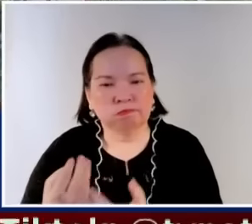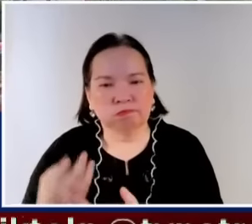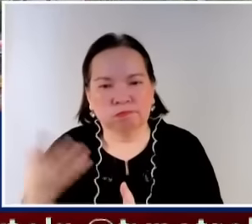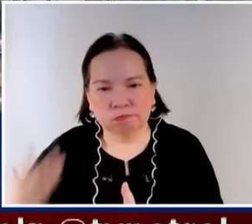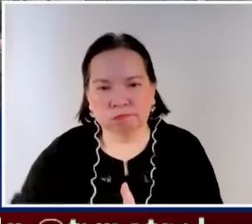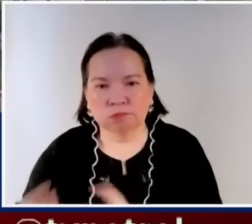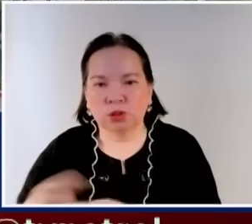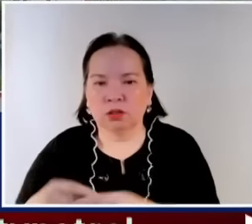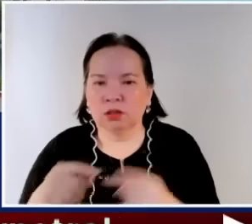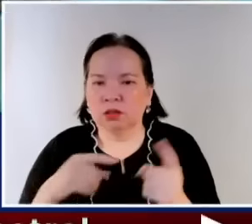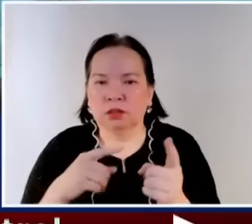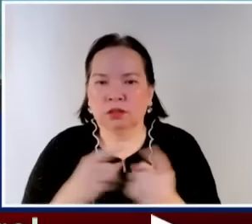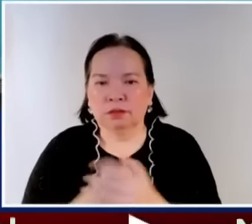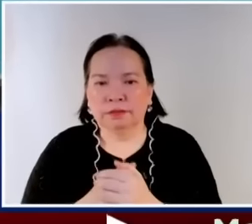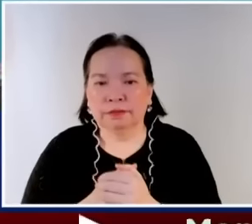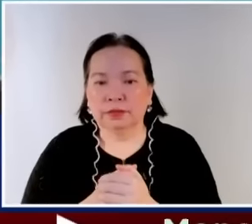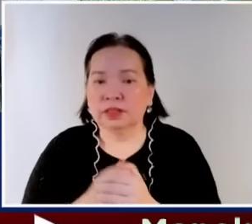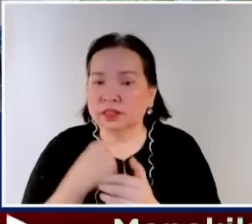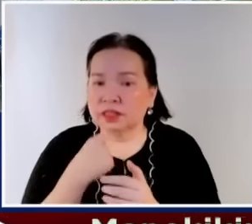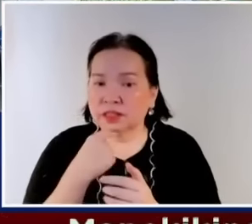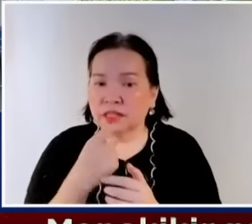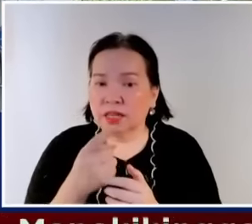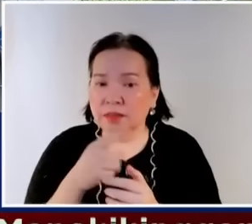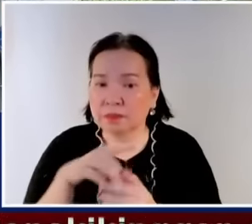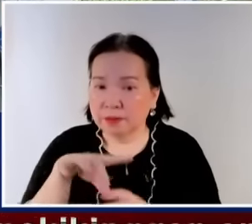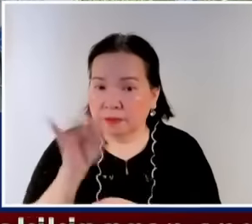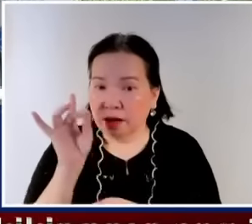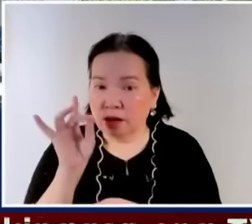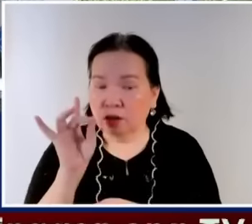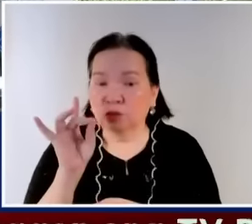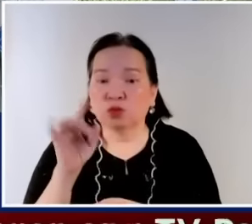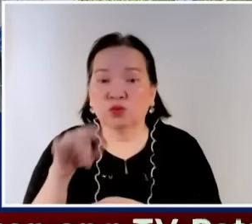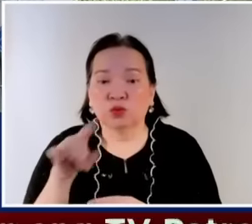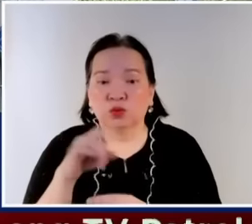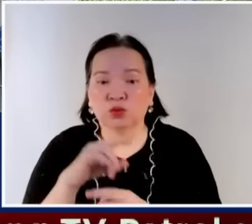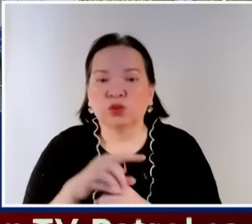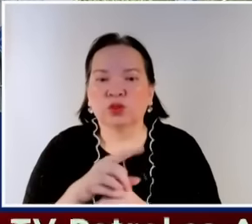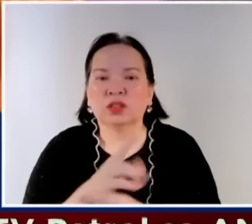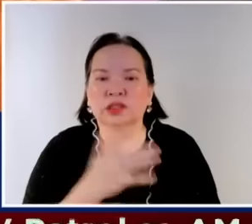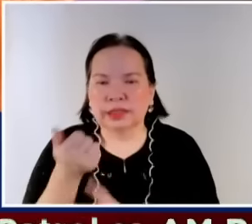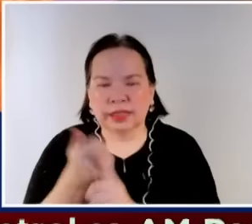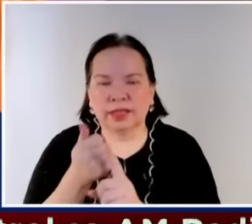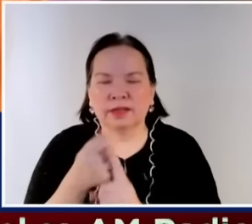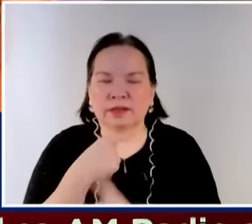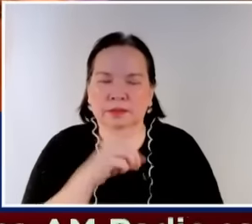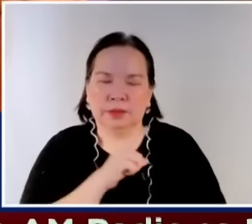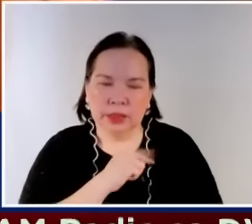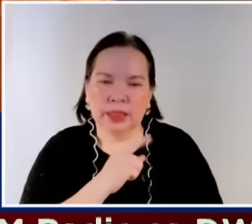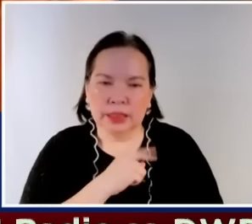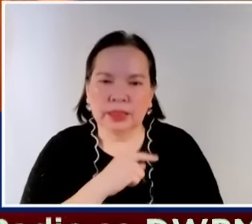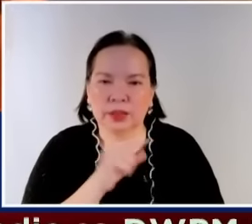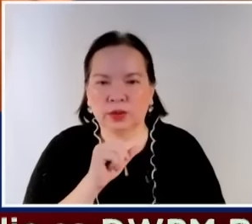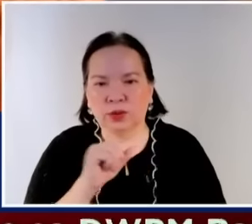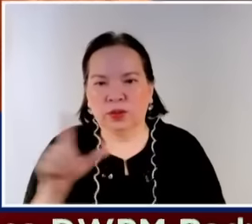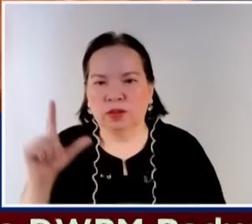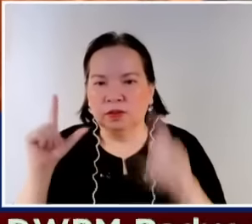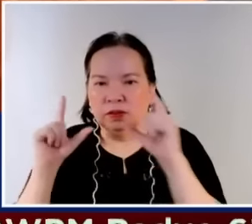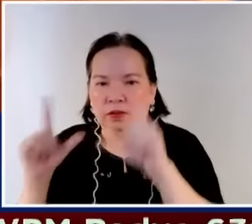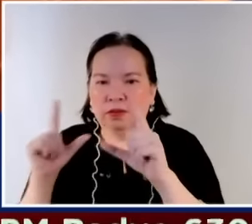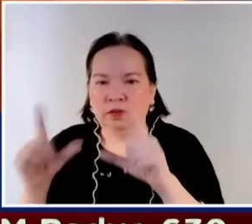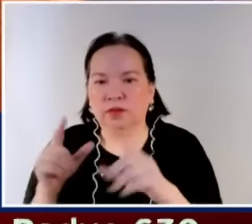pagpataw ng multa dahil ayon sa anti-graft court, naghain ng guilty plea si Garcia sa mga naturang kaso sa ilalim ng